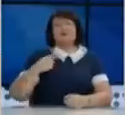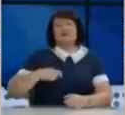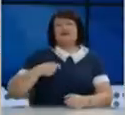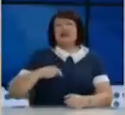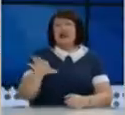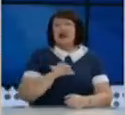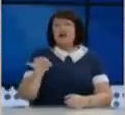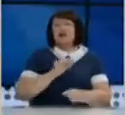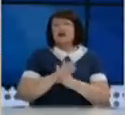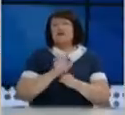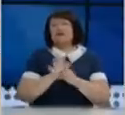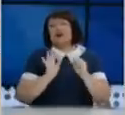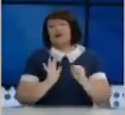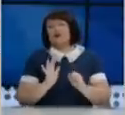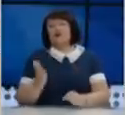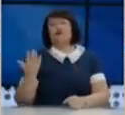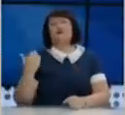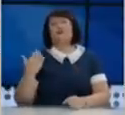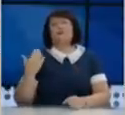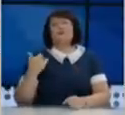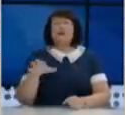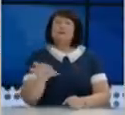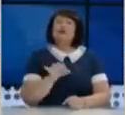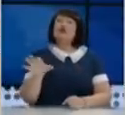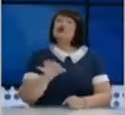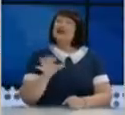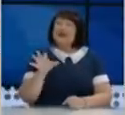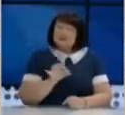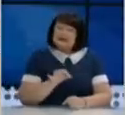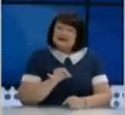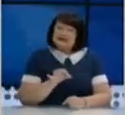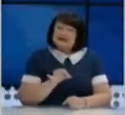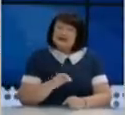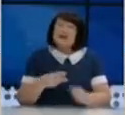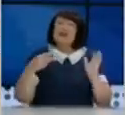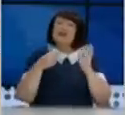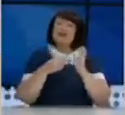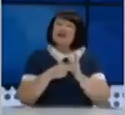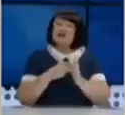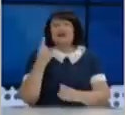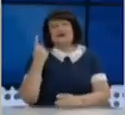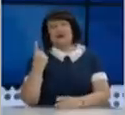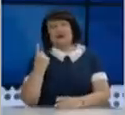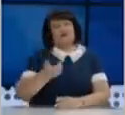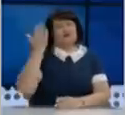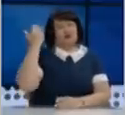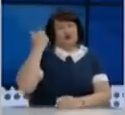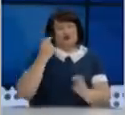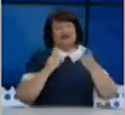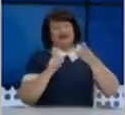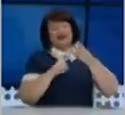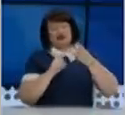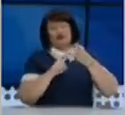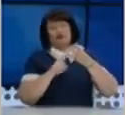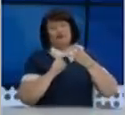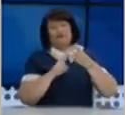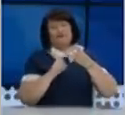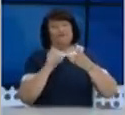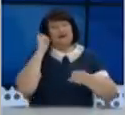επαρκώς. Οι τελευταίες προσλήψεις έγιναν το 2001. Τρίτον, δεν